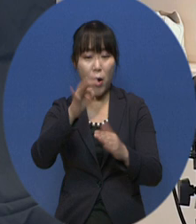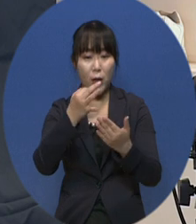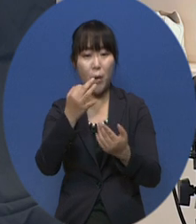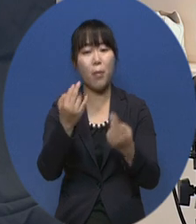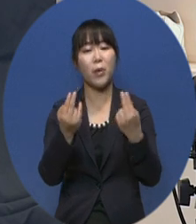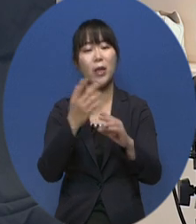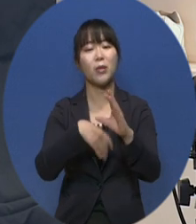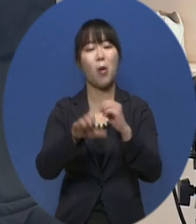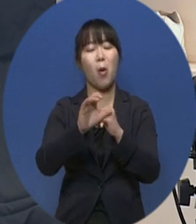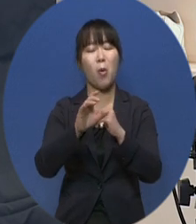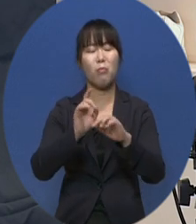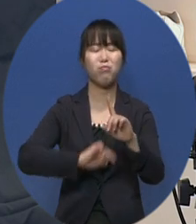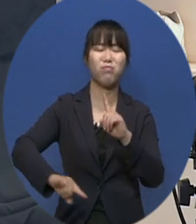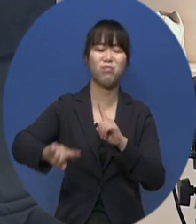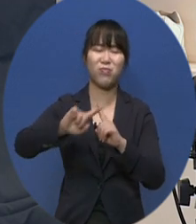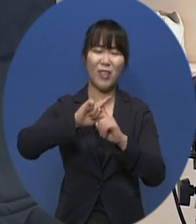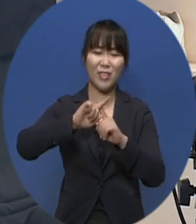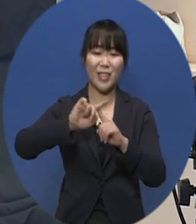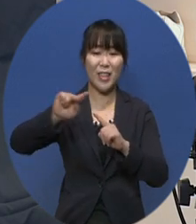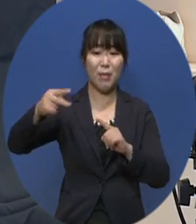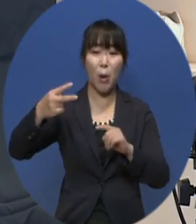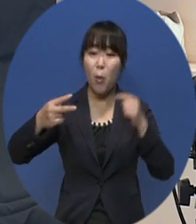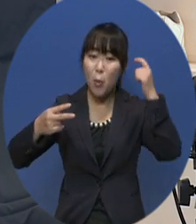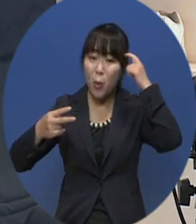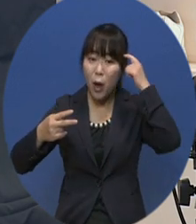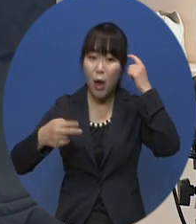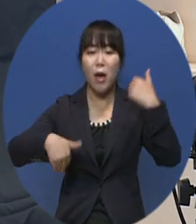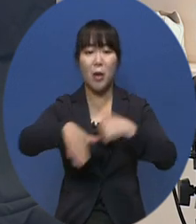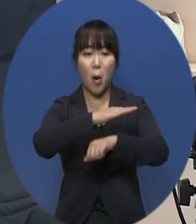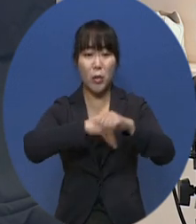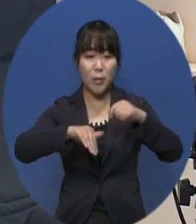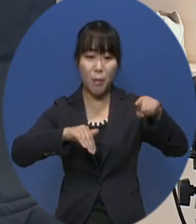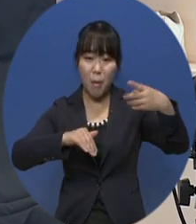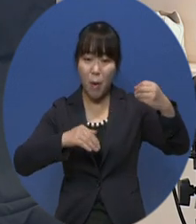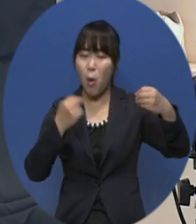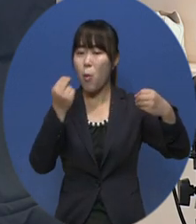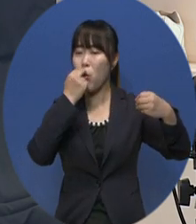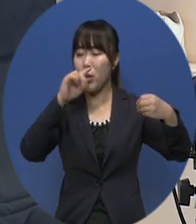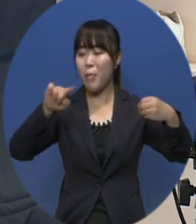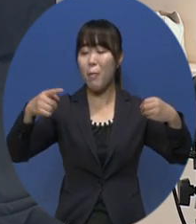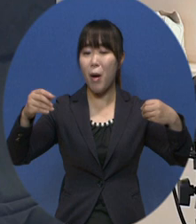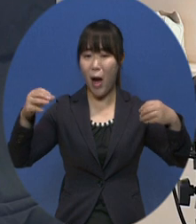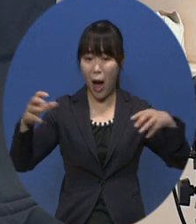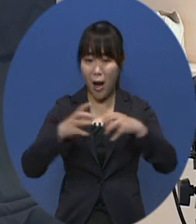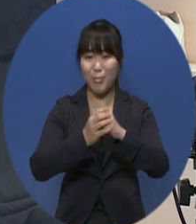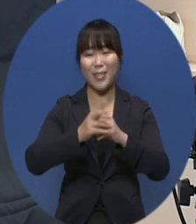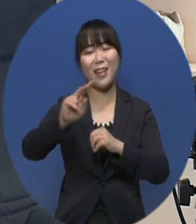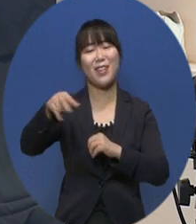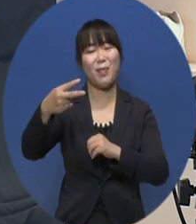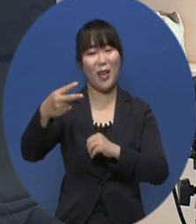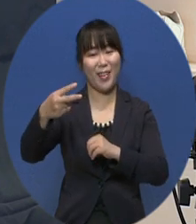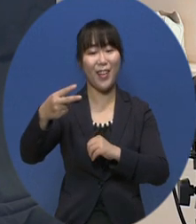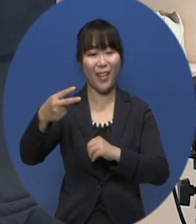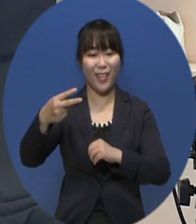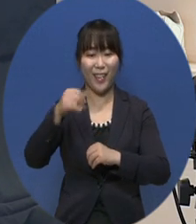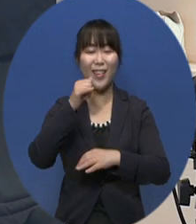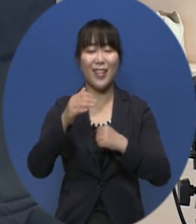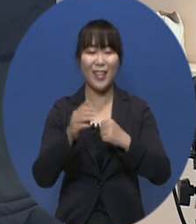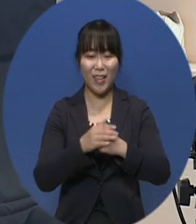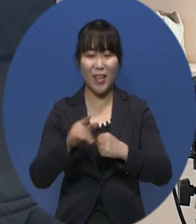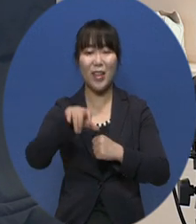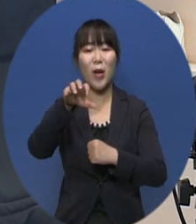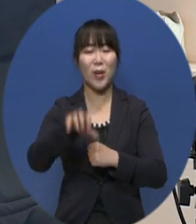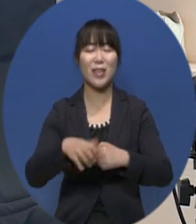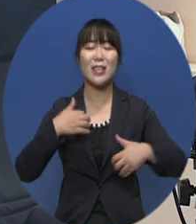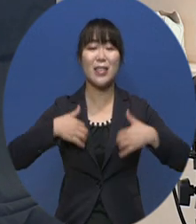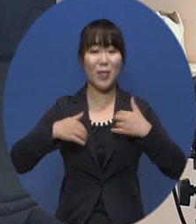200이다. 왜냐하면 경치 100만 원, 네. 공기 100만 원, 네. 플러스 200이라고 생각하고 네.